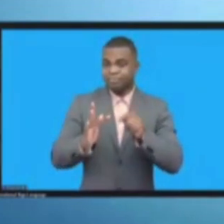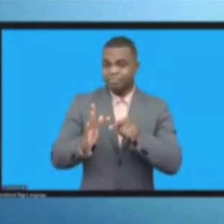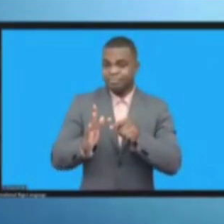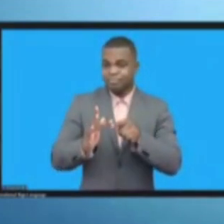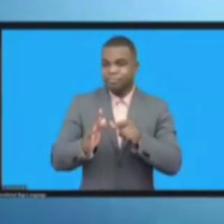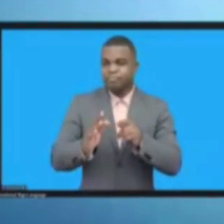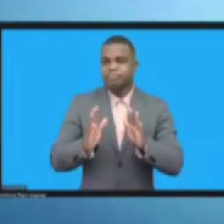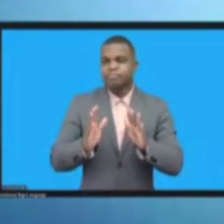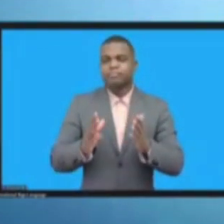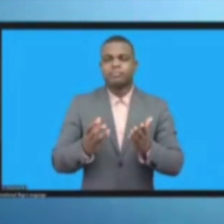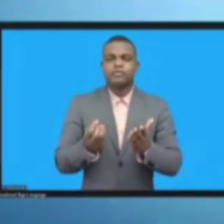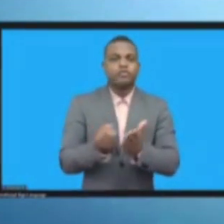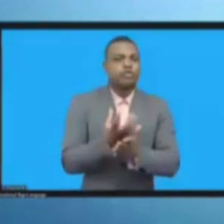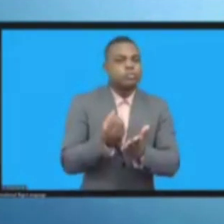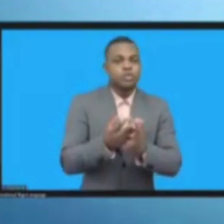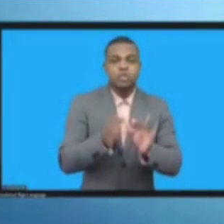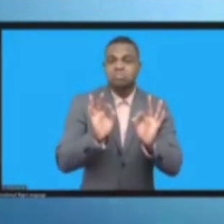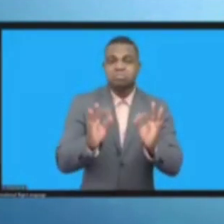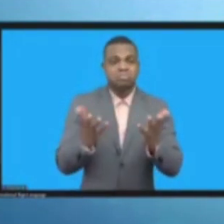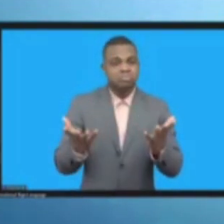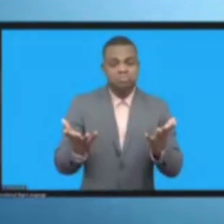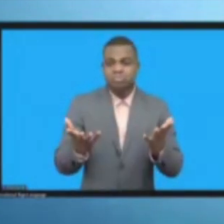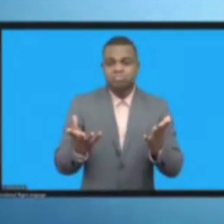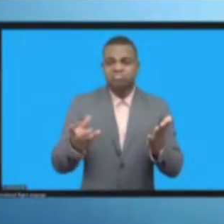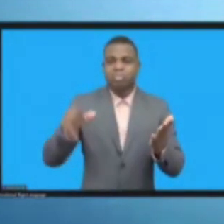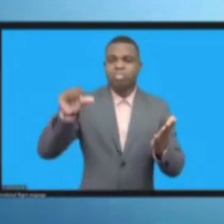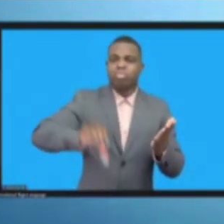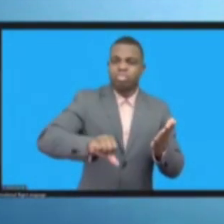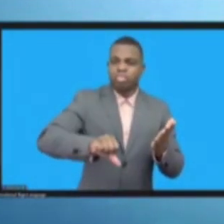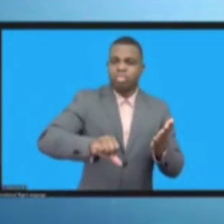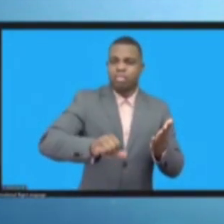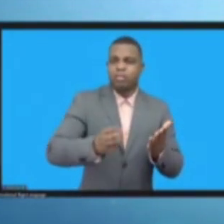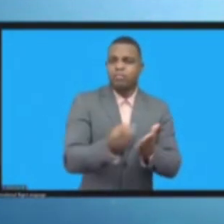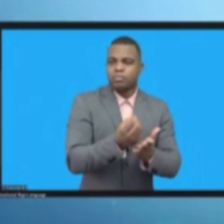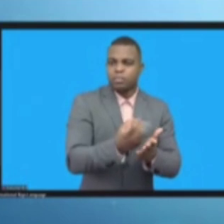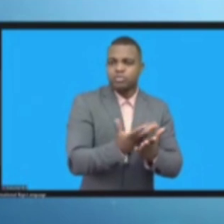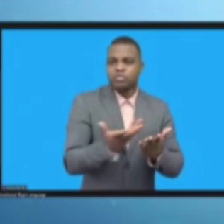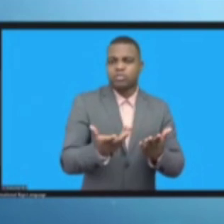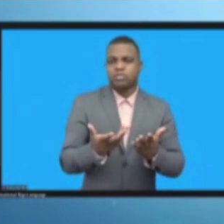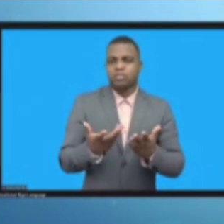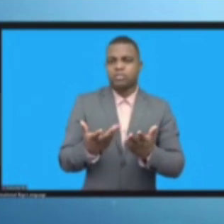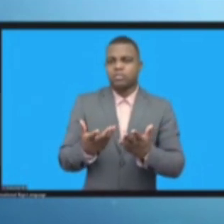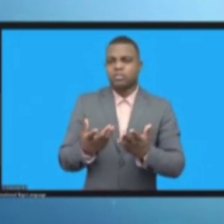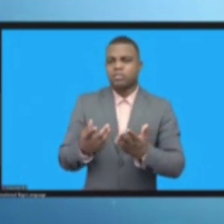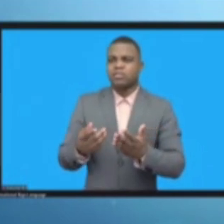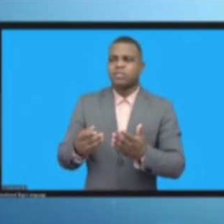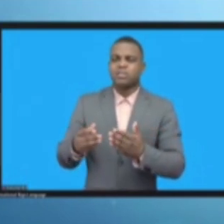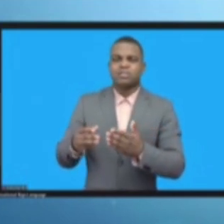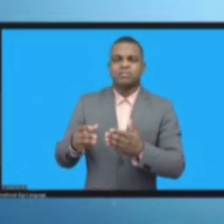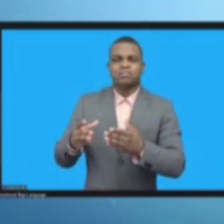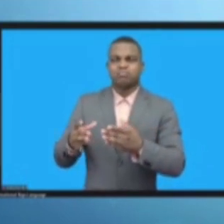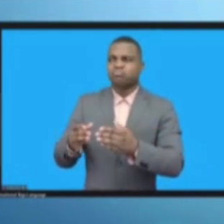дезинформации и фальшивых новостей. И это влияет на нашу жизнь, на то, как мы общаемся друг с другом.